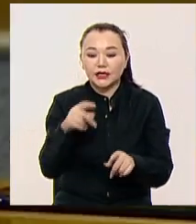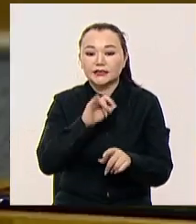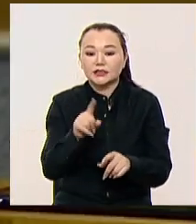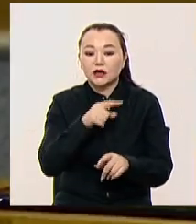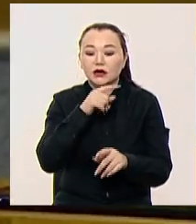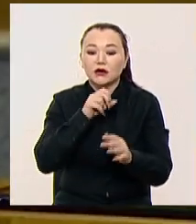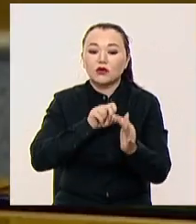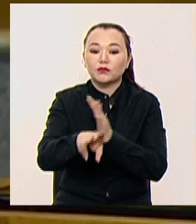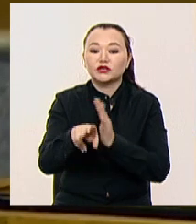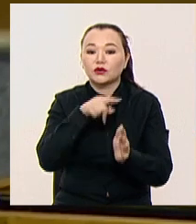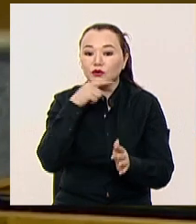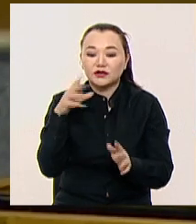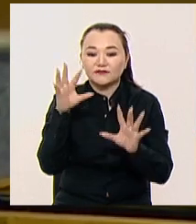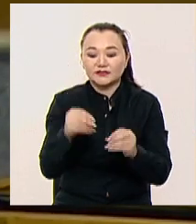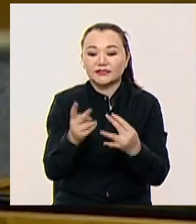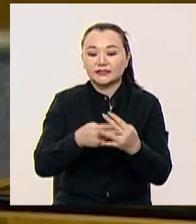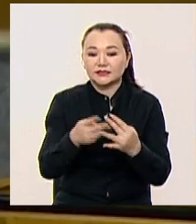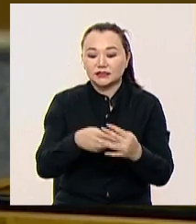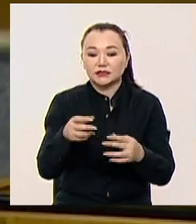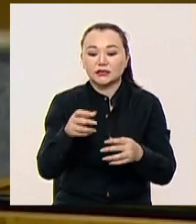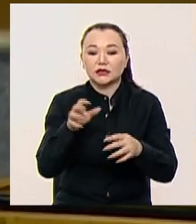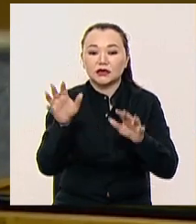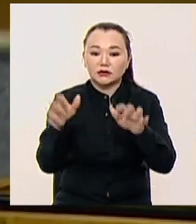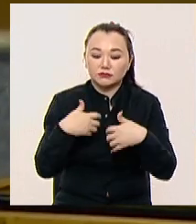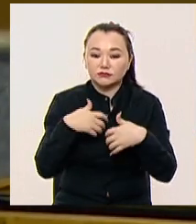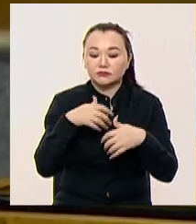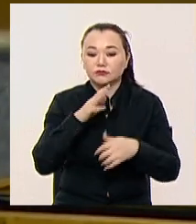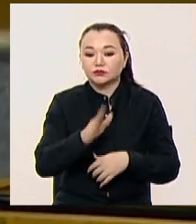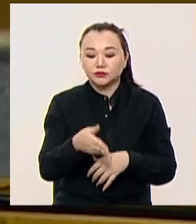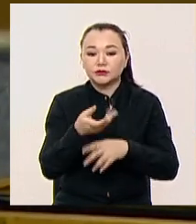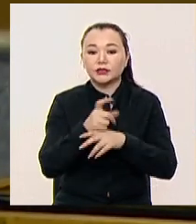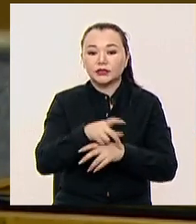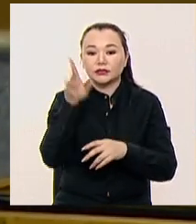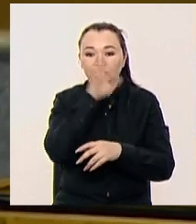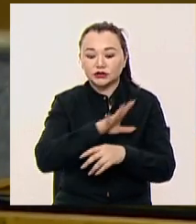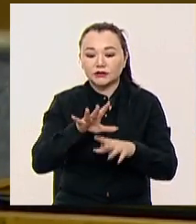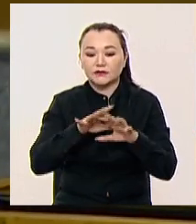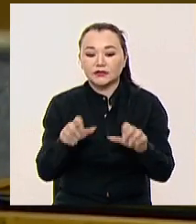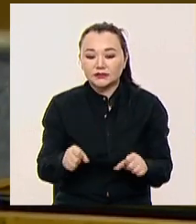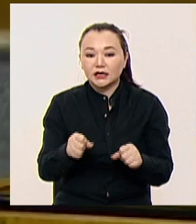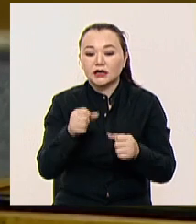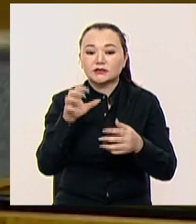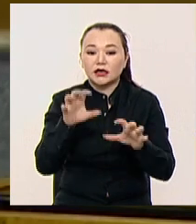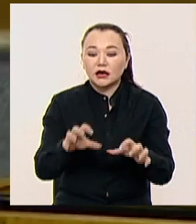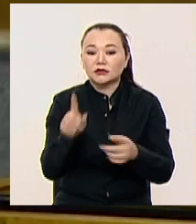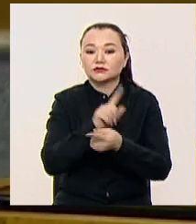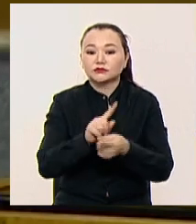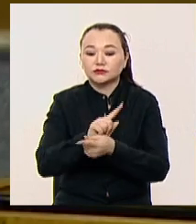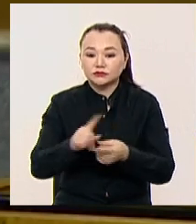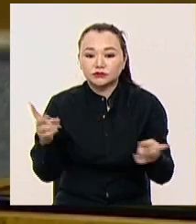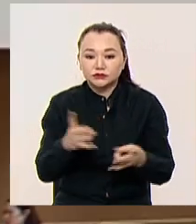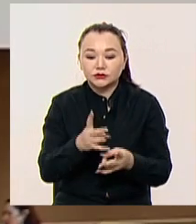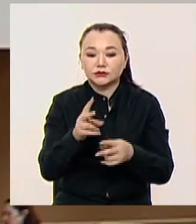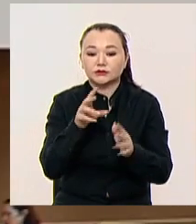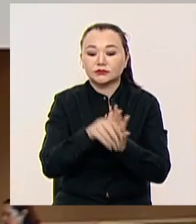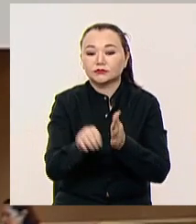кеткен азаматтардың барлық жеңілдіктерінің күшін жоюды көздеген. Қазір көрші елдің билігі заңнамаға тиісті өзгертулер енгізіп жатыр.